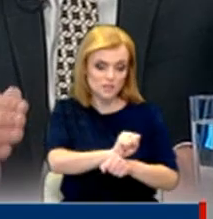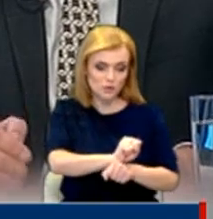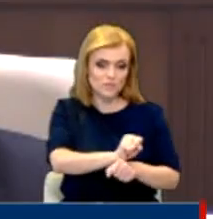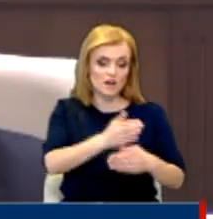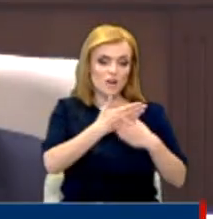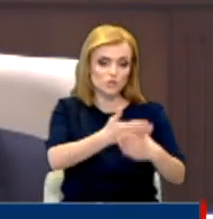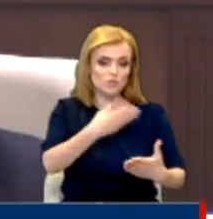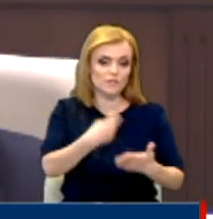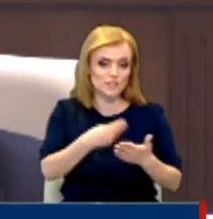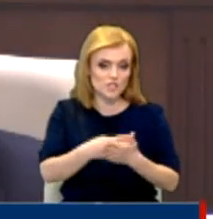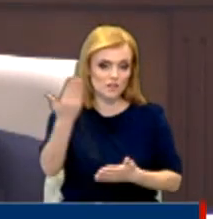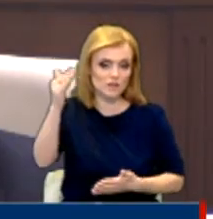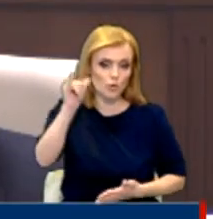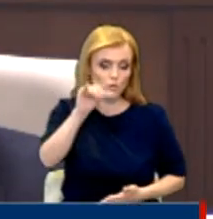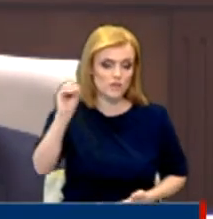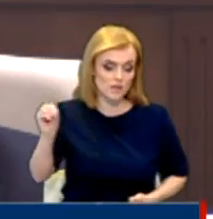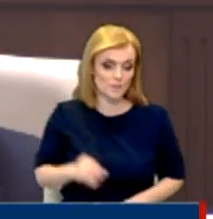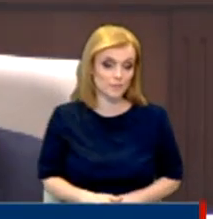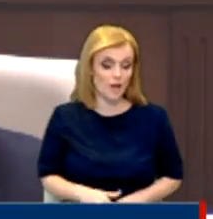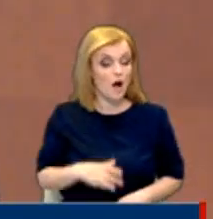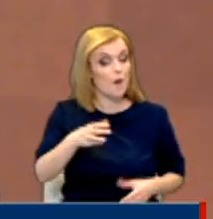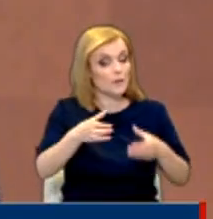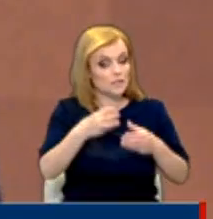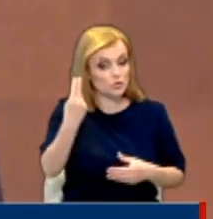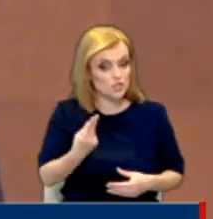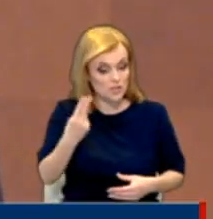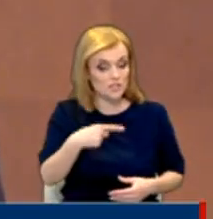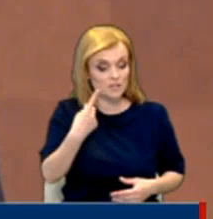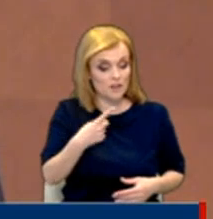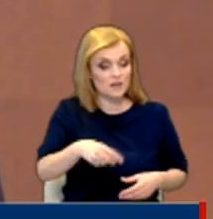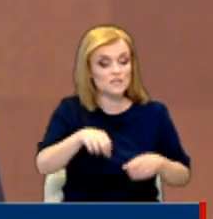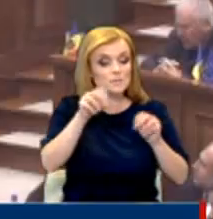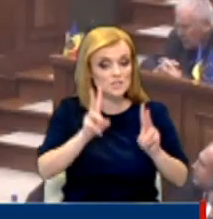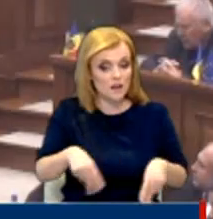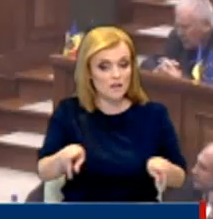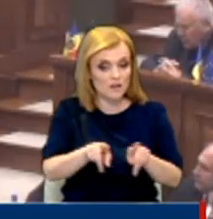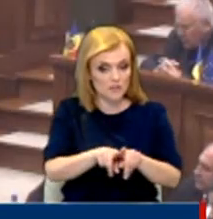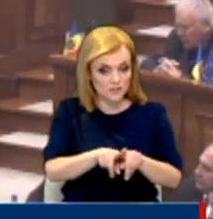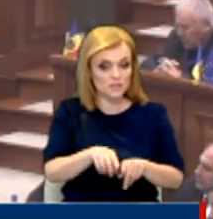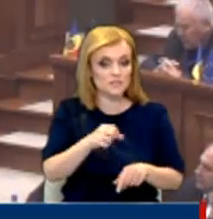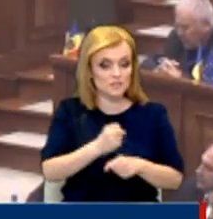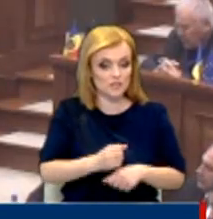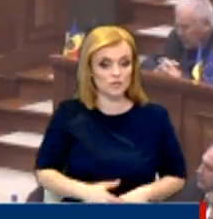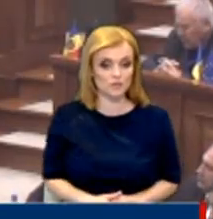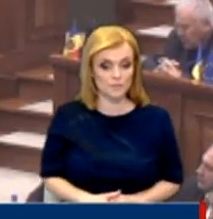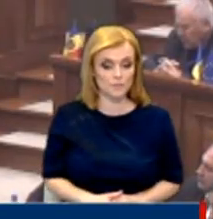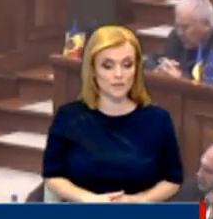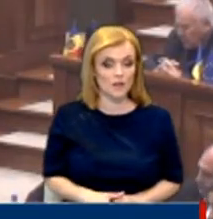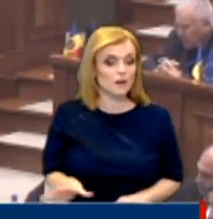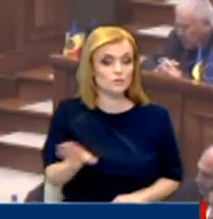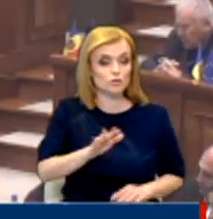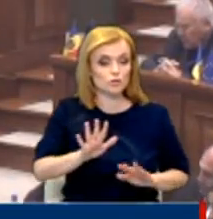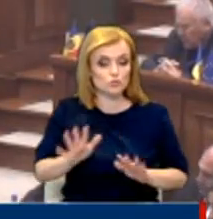De cealaltă parte, reprezentanții socialiștilor spun că blocul acum provoacă intenționat căderea guvernului. Tot ce s-a